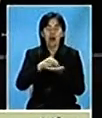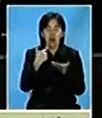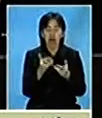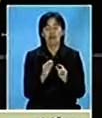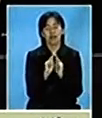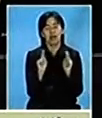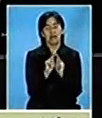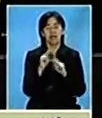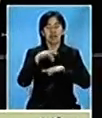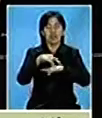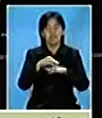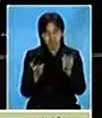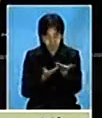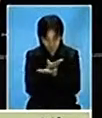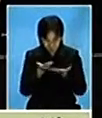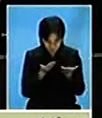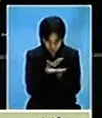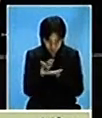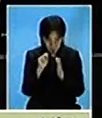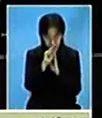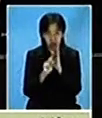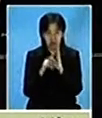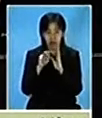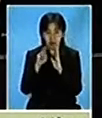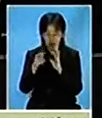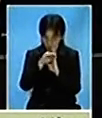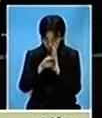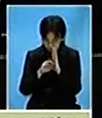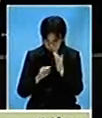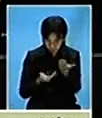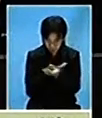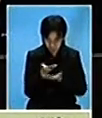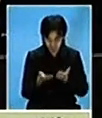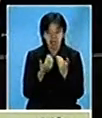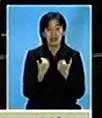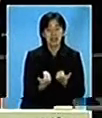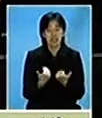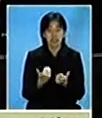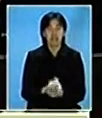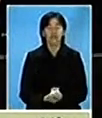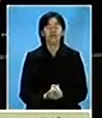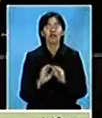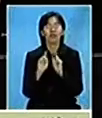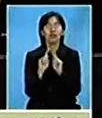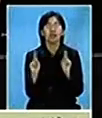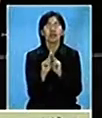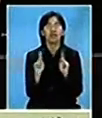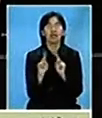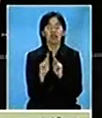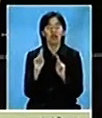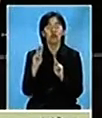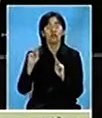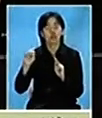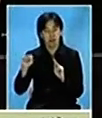งตั้งกรรมการวิสามัญพิจารณาร่างพรบฉบับนี้นั้นบัดนี้คณะกรรมการวิสามัญ